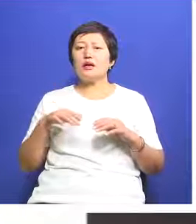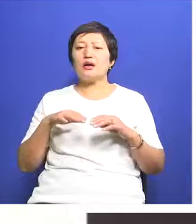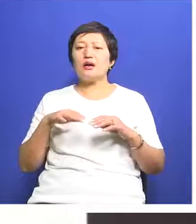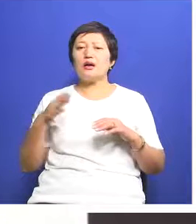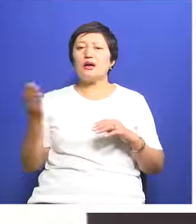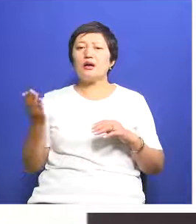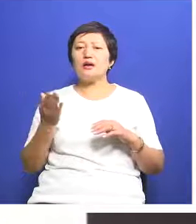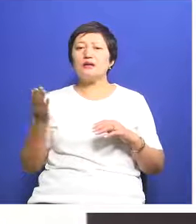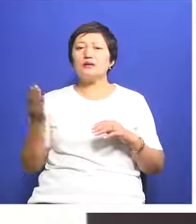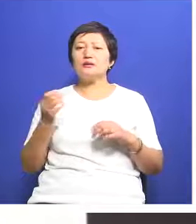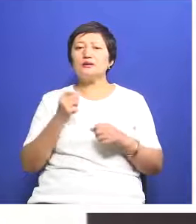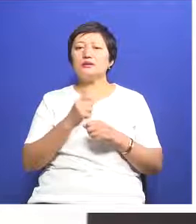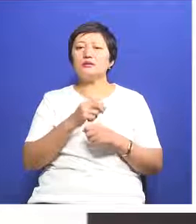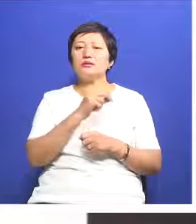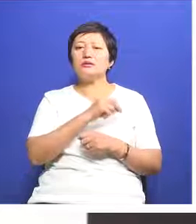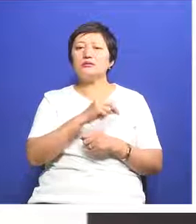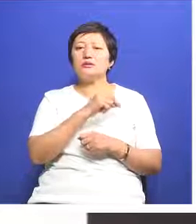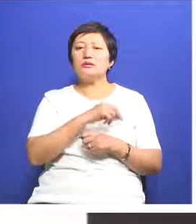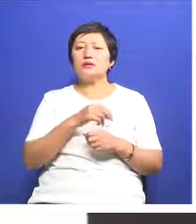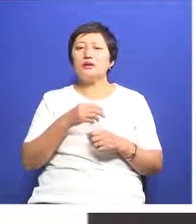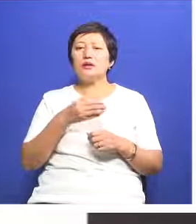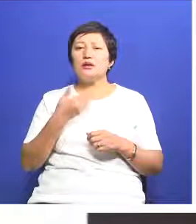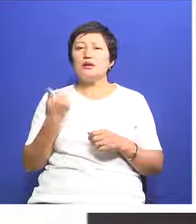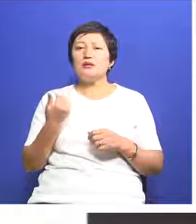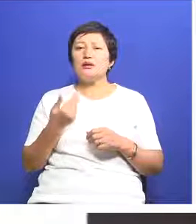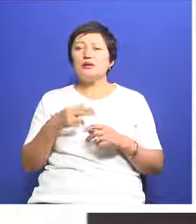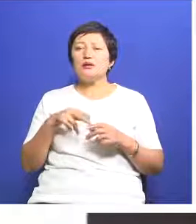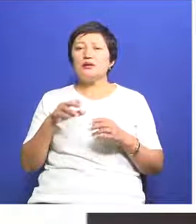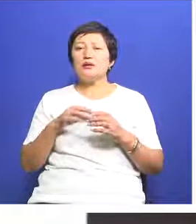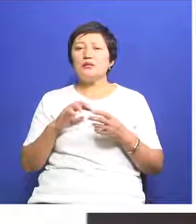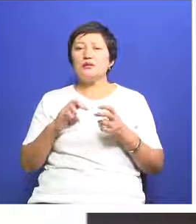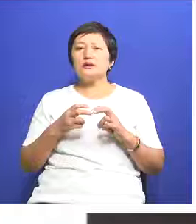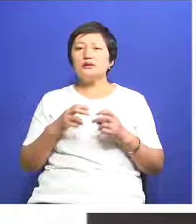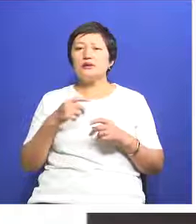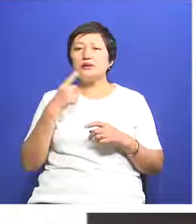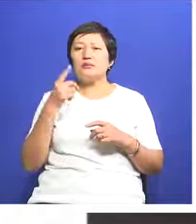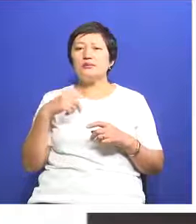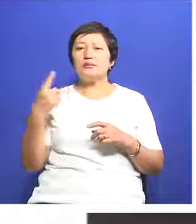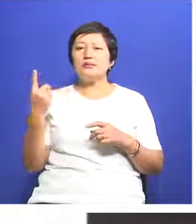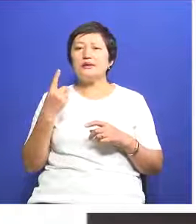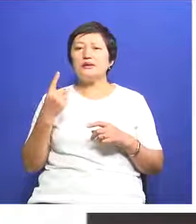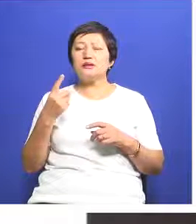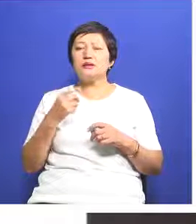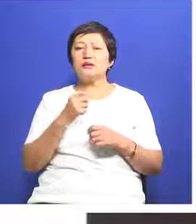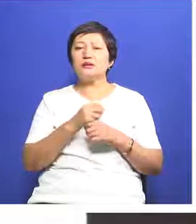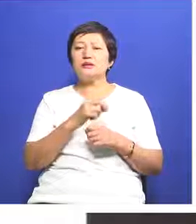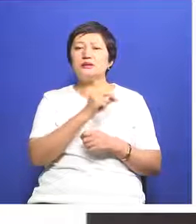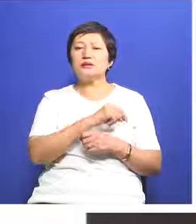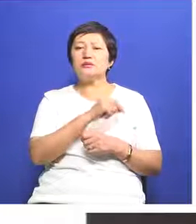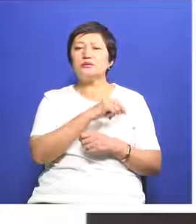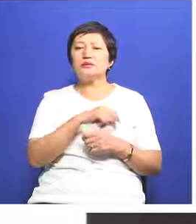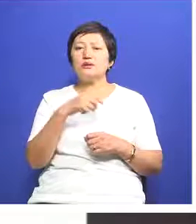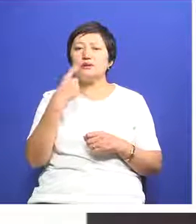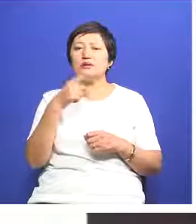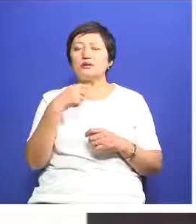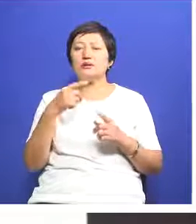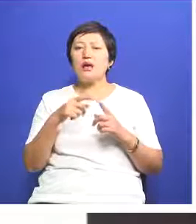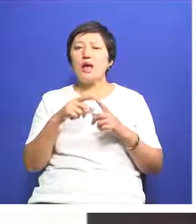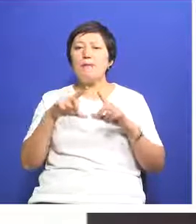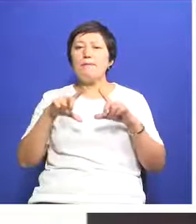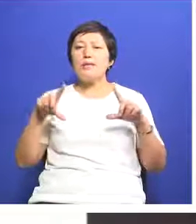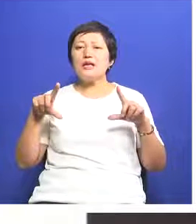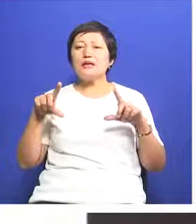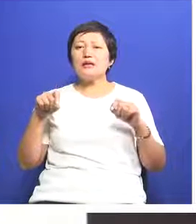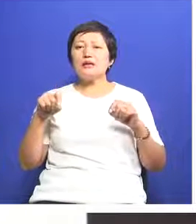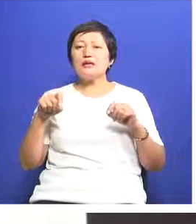janağı jumuşçular jumuş oranından ayrılıp kaldı, misalı. Özünüz biles bir sadikte kança adam jumuş istiydi. Мектепке дейінгі